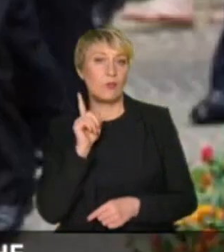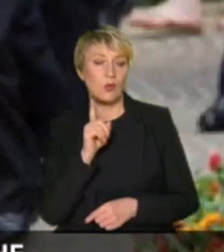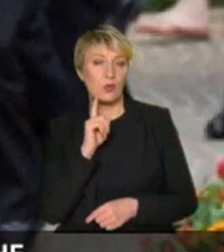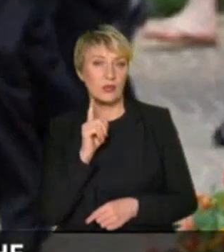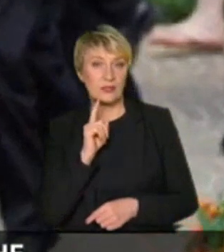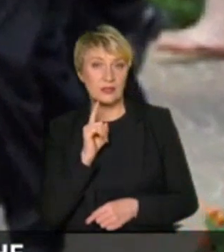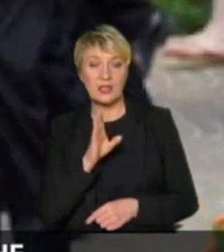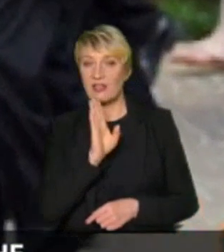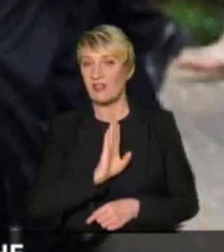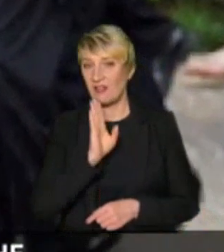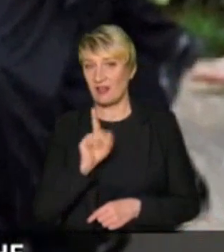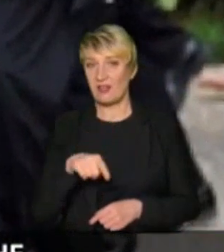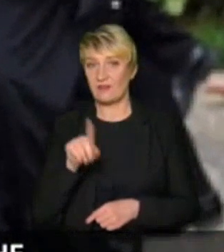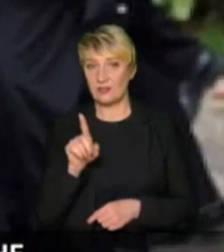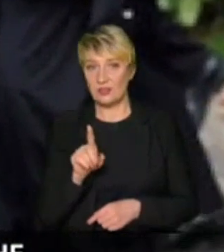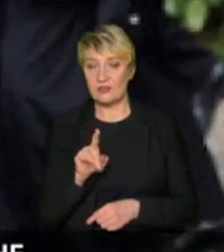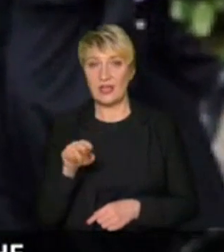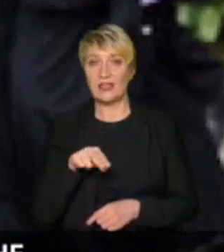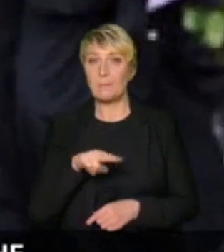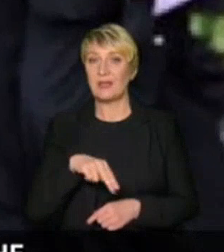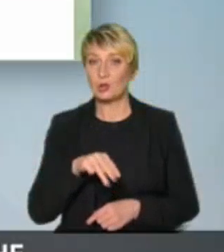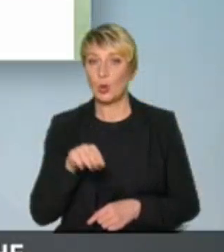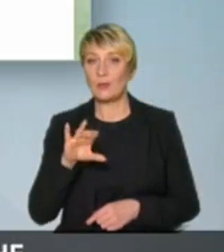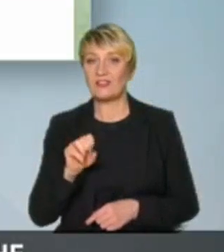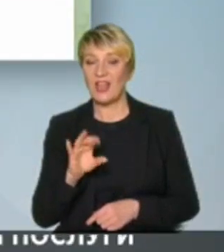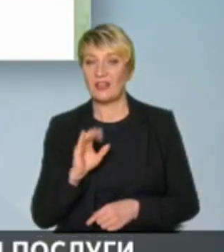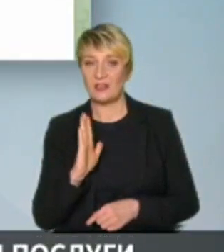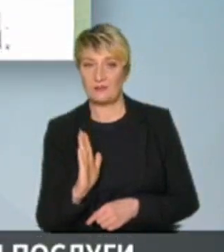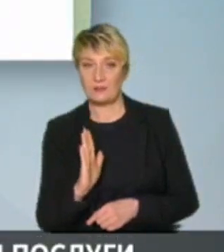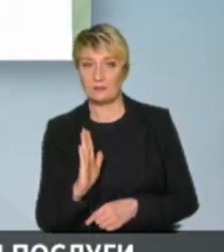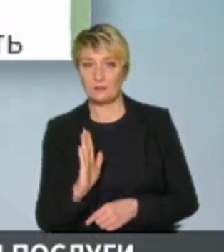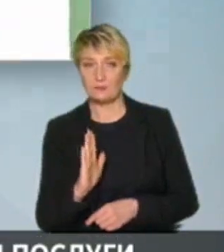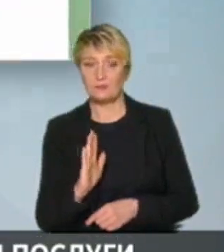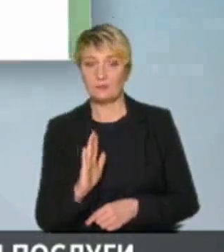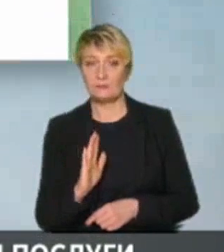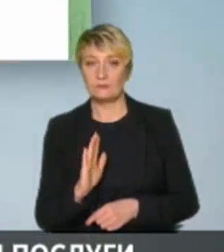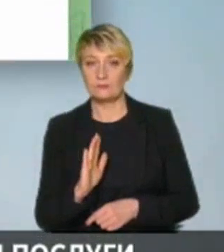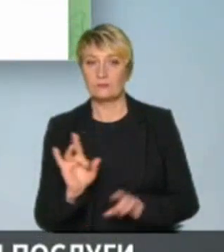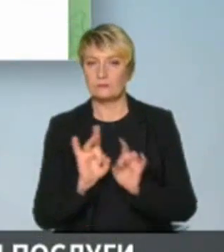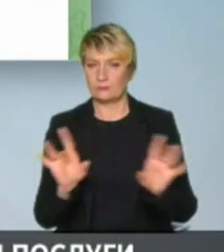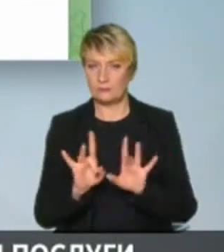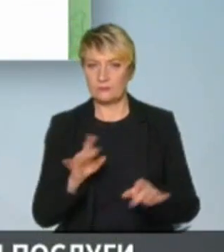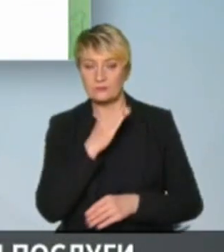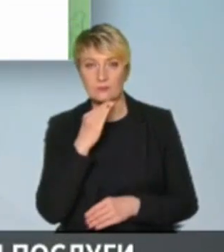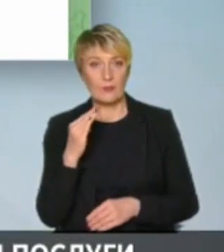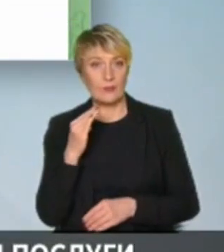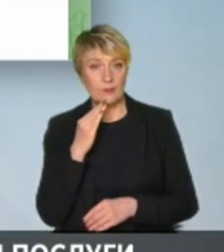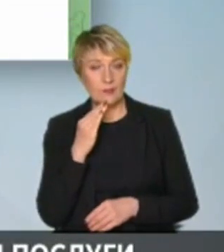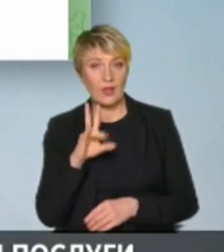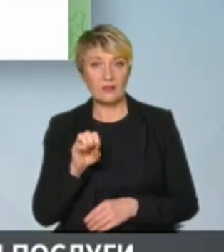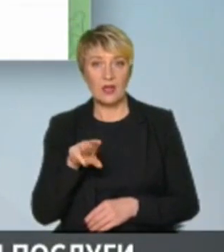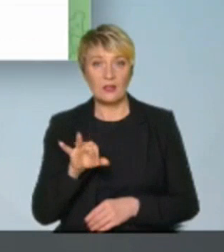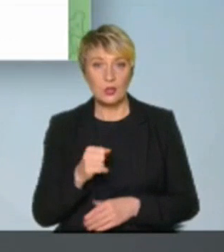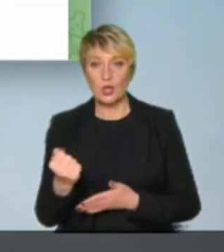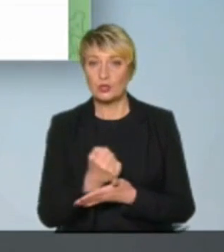довгоногих дівиць і міцних напоїв Дмитро Медведєв. Він розійшовся не на жарт. Накачування країнами НАТО України